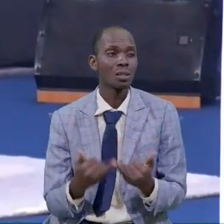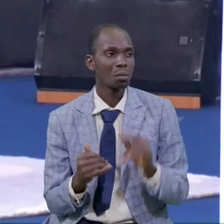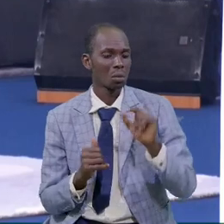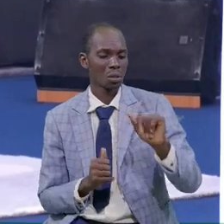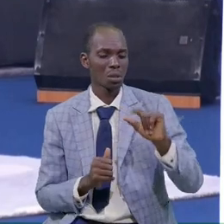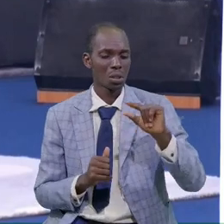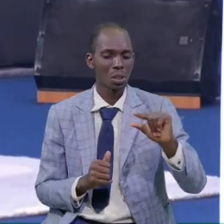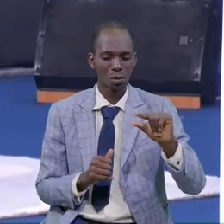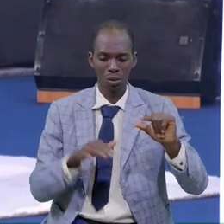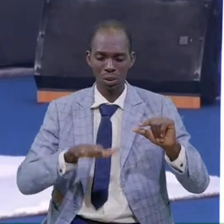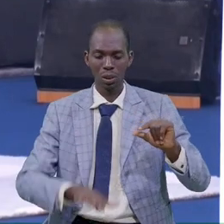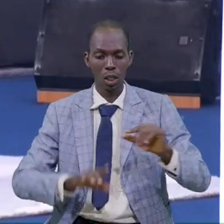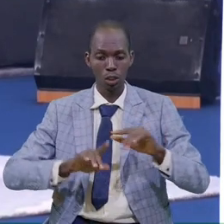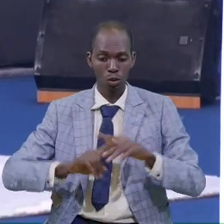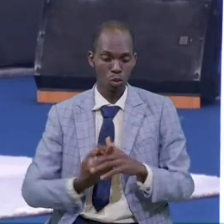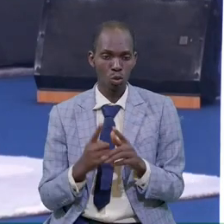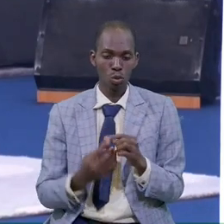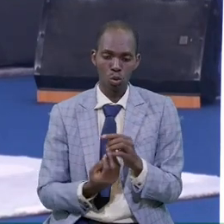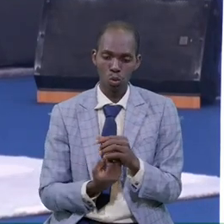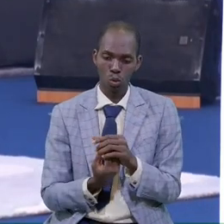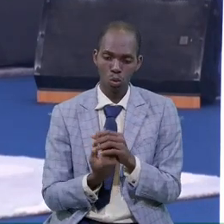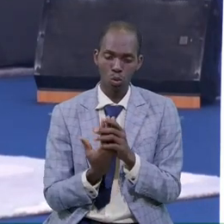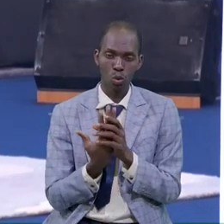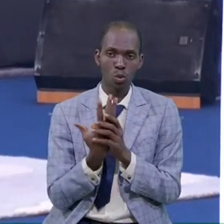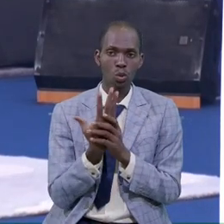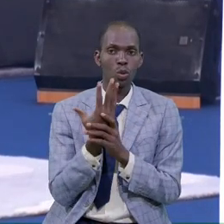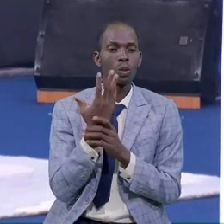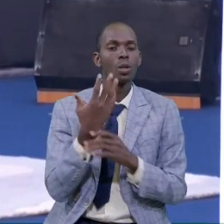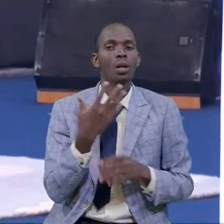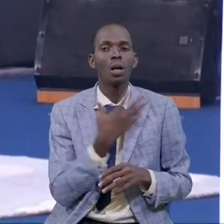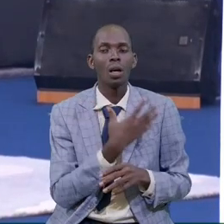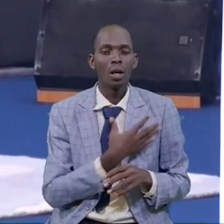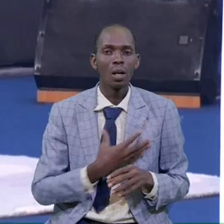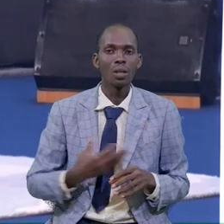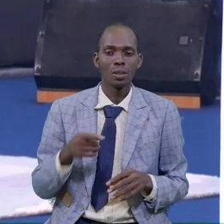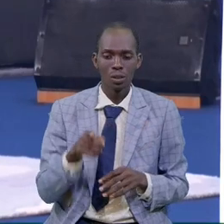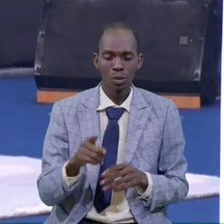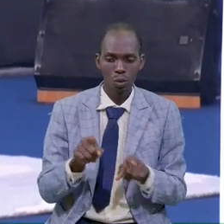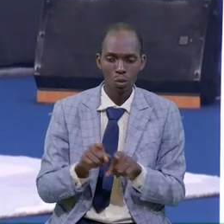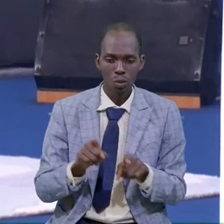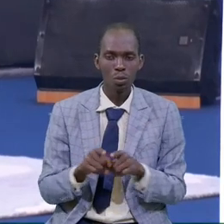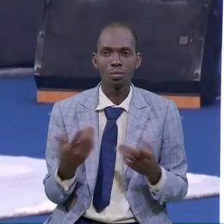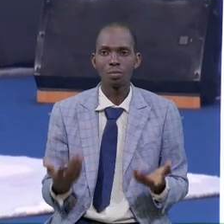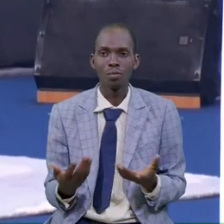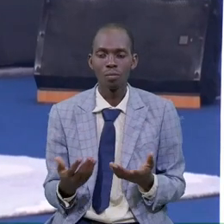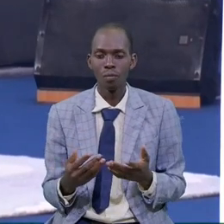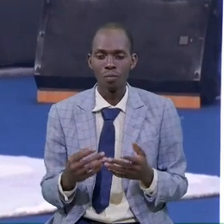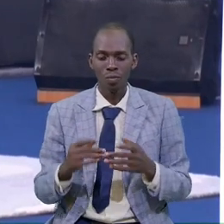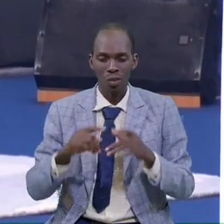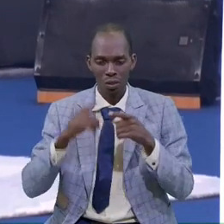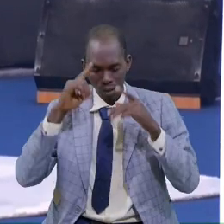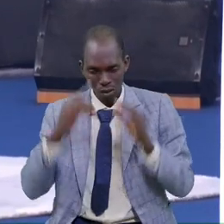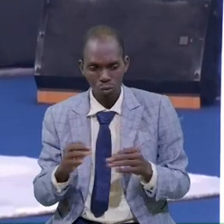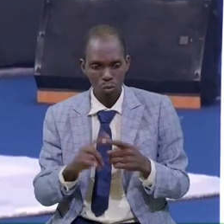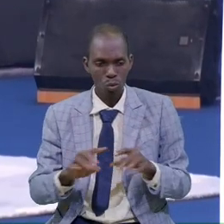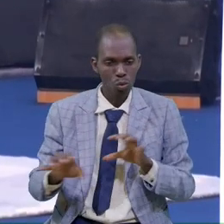Un petit enfant commence à grandir et il commence à tromper les parents, comment mentir, comment faire le